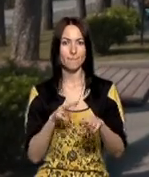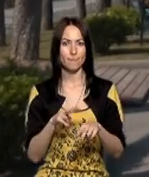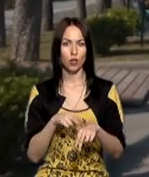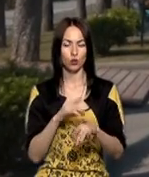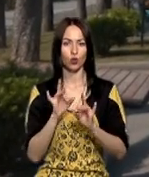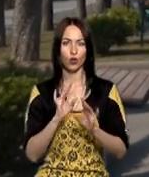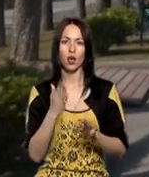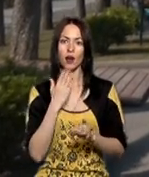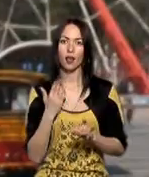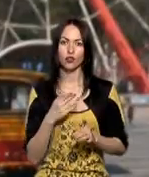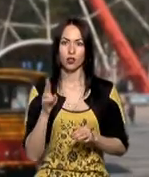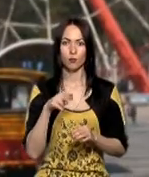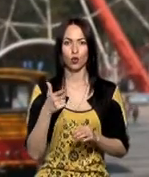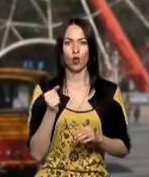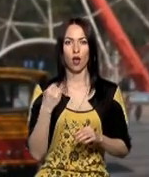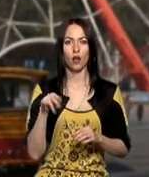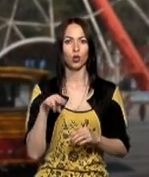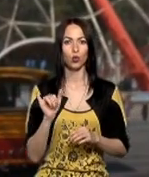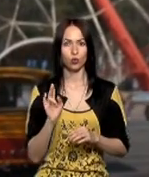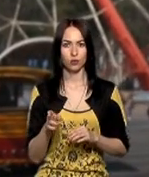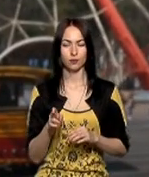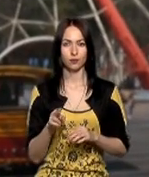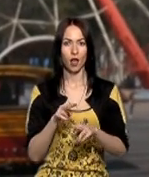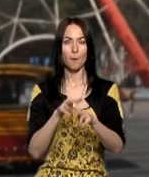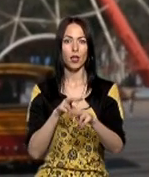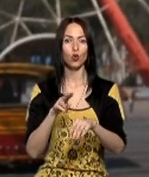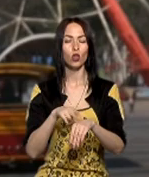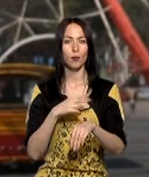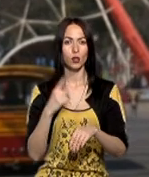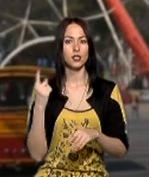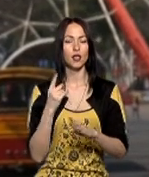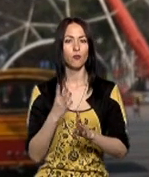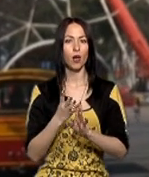патрульної поліції Дмитро Гайдук. Патрульна поліція в першу чергу несе